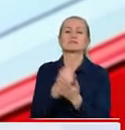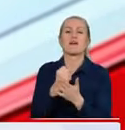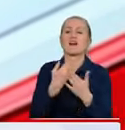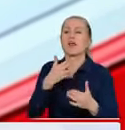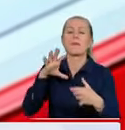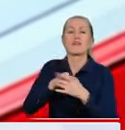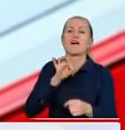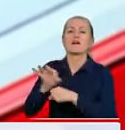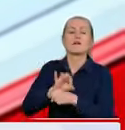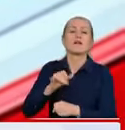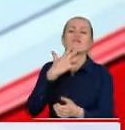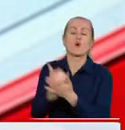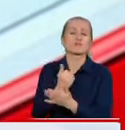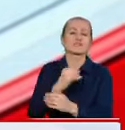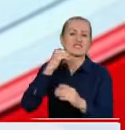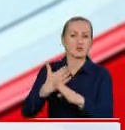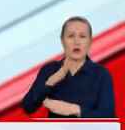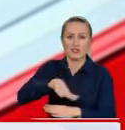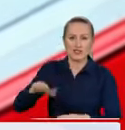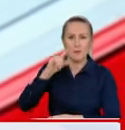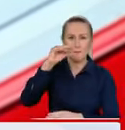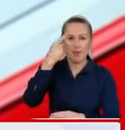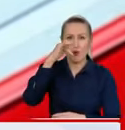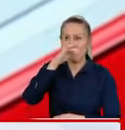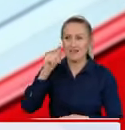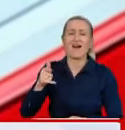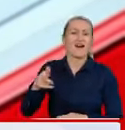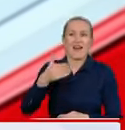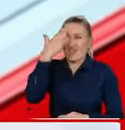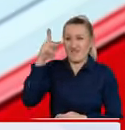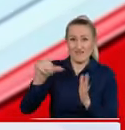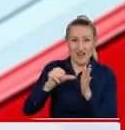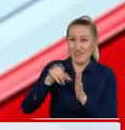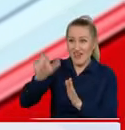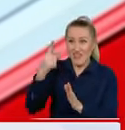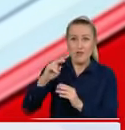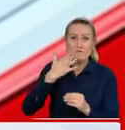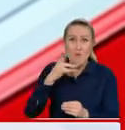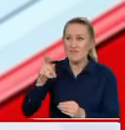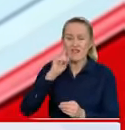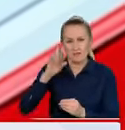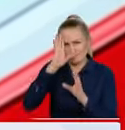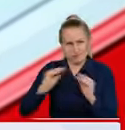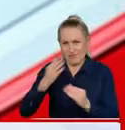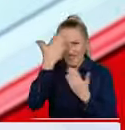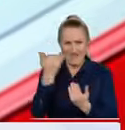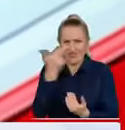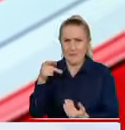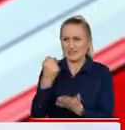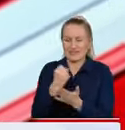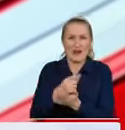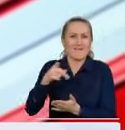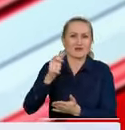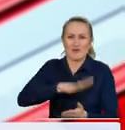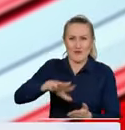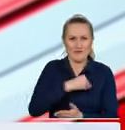jasne od dosyć dawna już i dziwię się, że jeden z kandydatów o tym nie wie. To pokazuje, że ma blade pojęcie o sprawach, które dzieją się w państwie. Natomiast ja powiem w